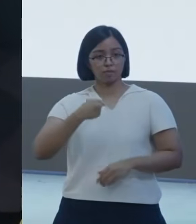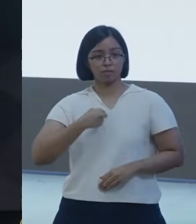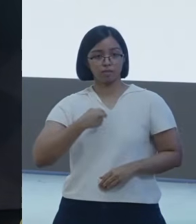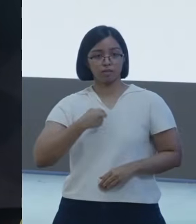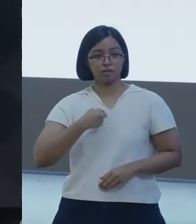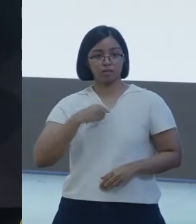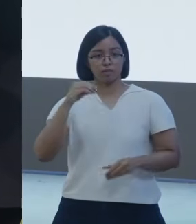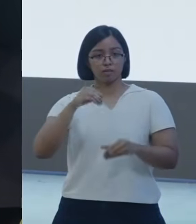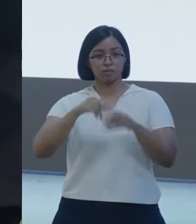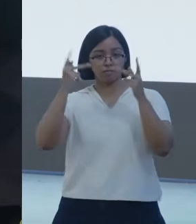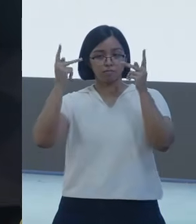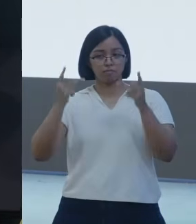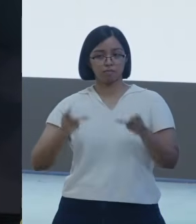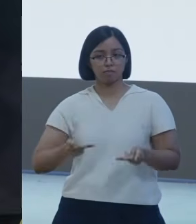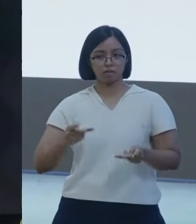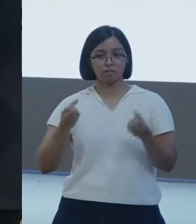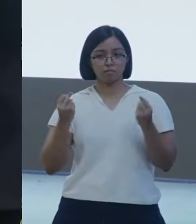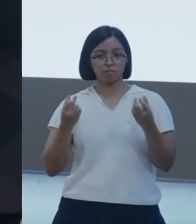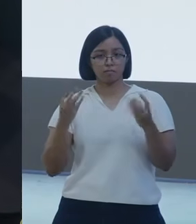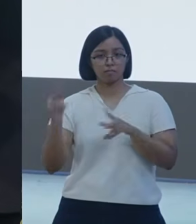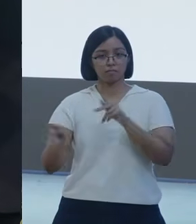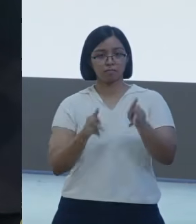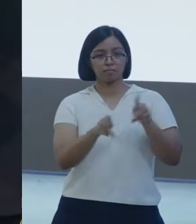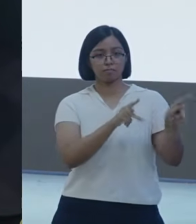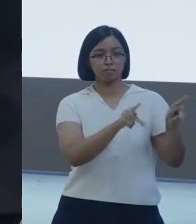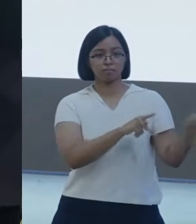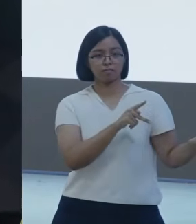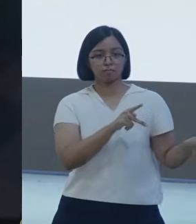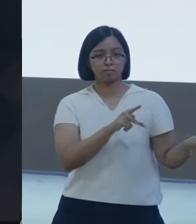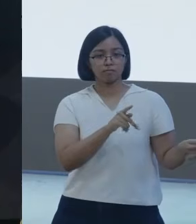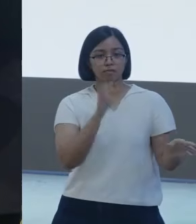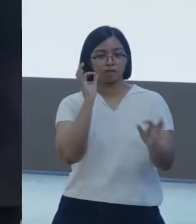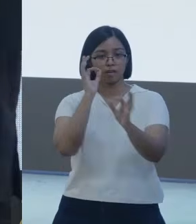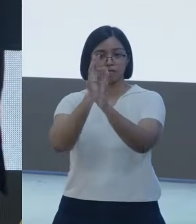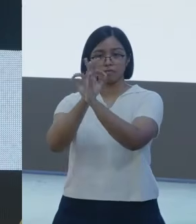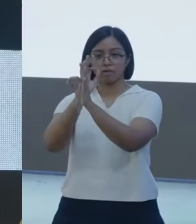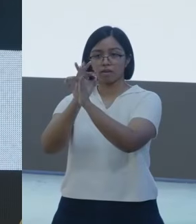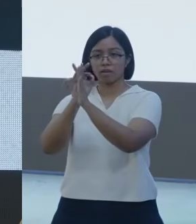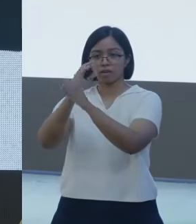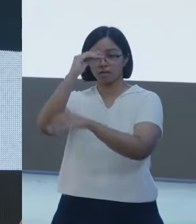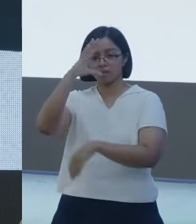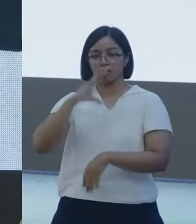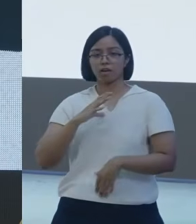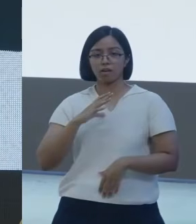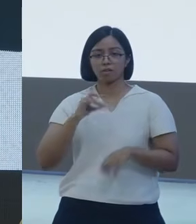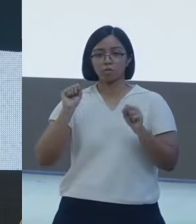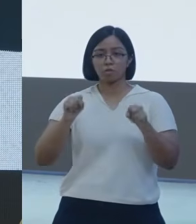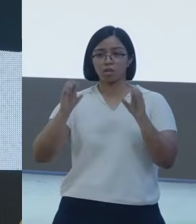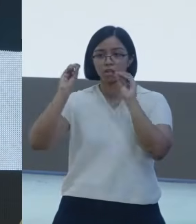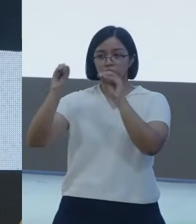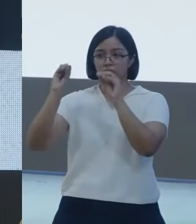many witnesses, and trust to faithful men who will be able to teach others also." Yan po ang tunay na